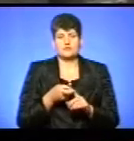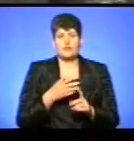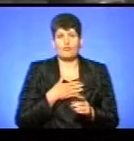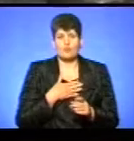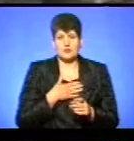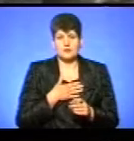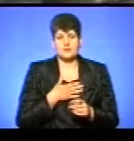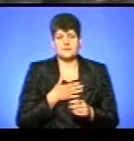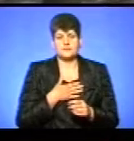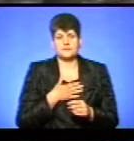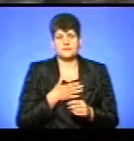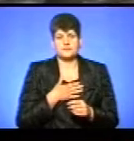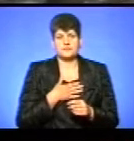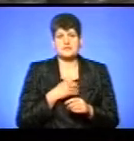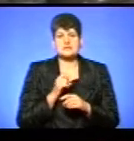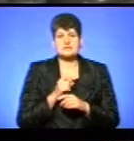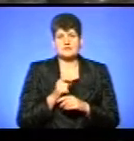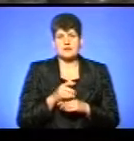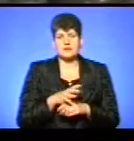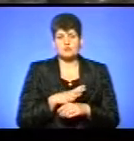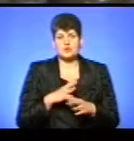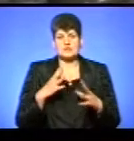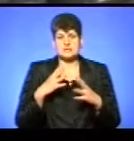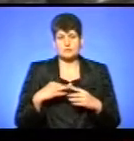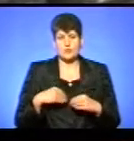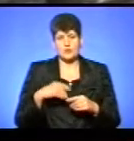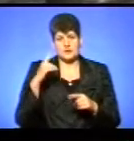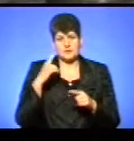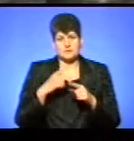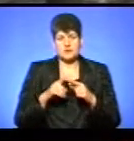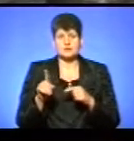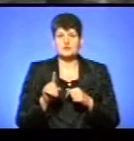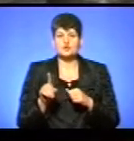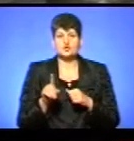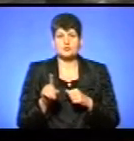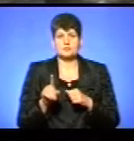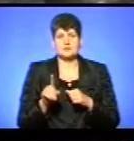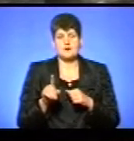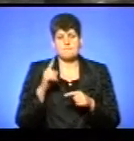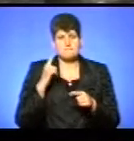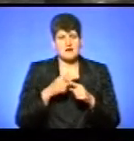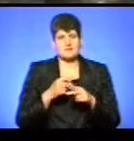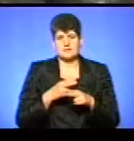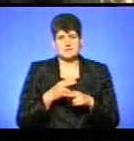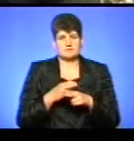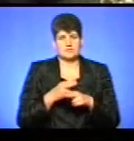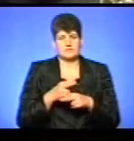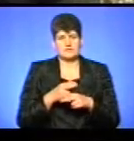моїх завданнях було заспокоїти брата, щоб брат не відволікав лікарів